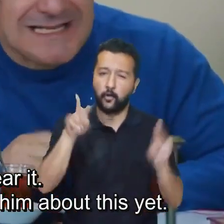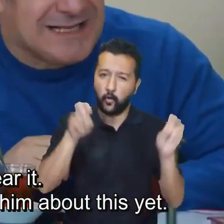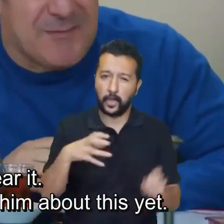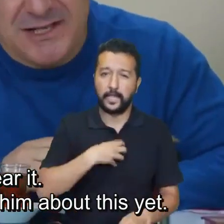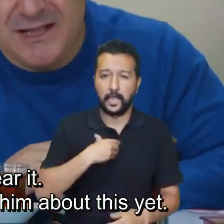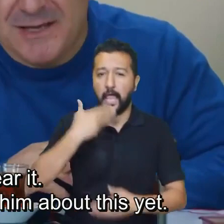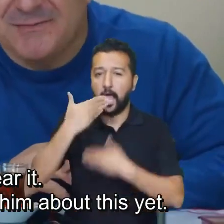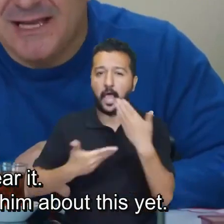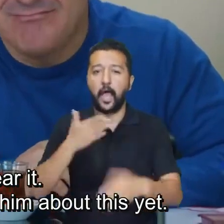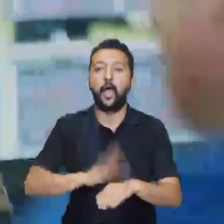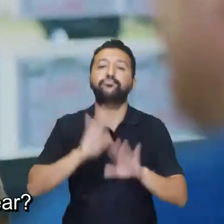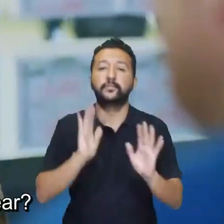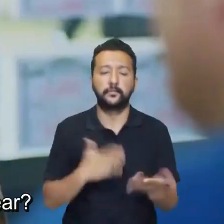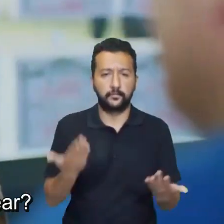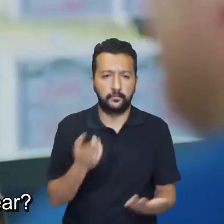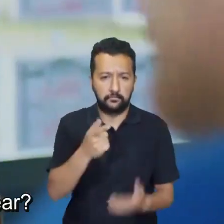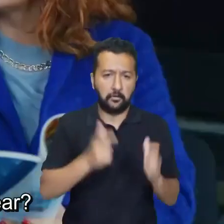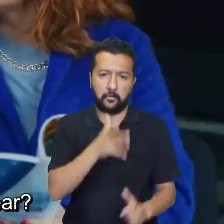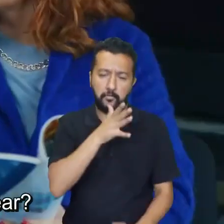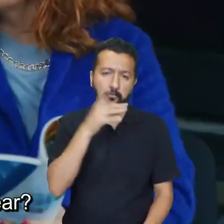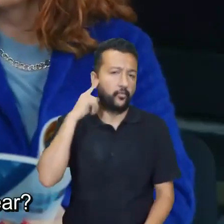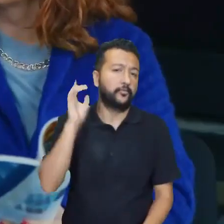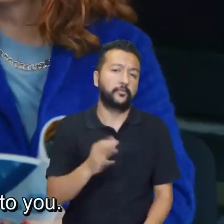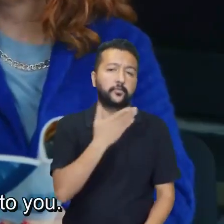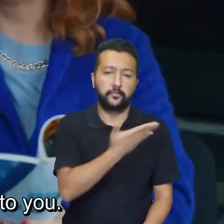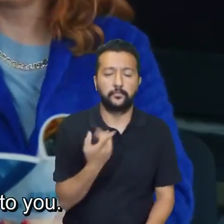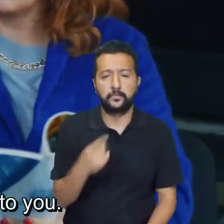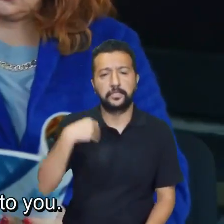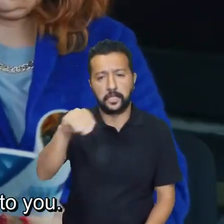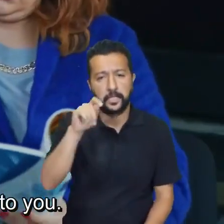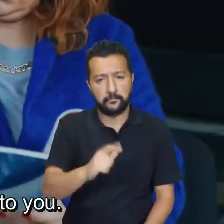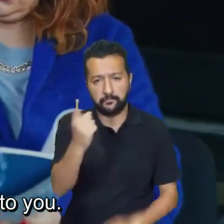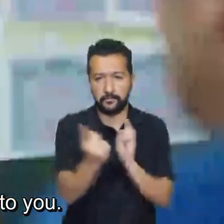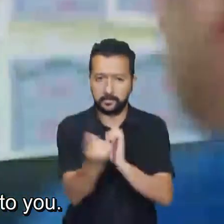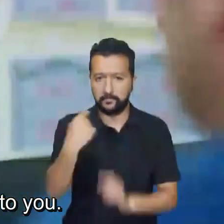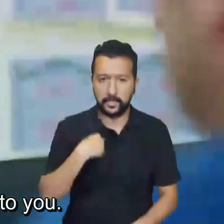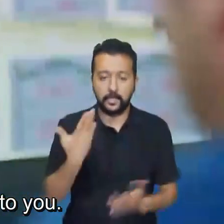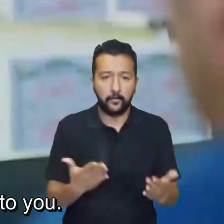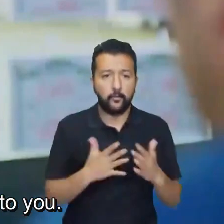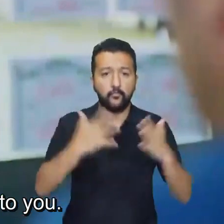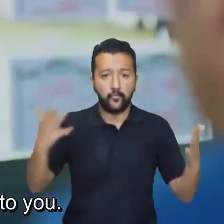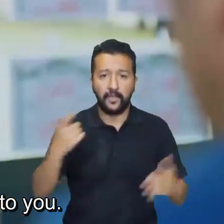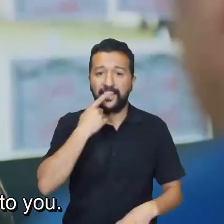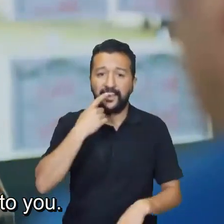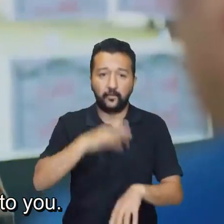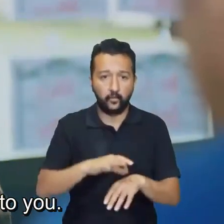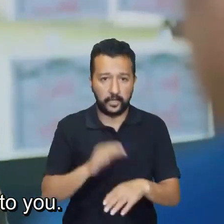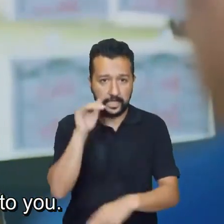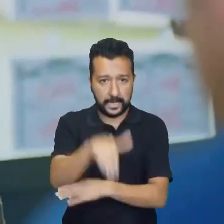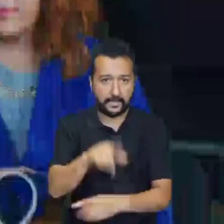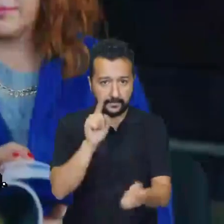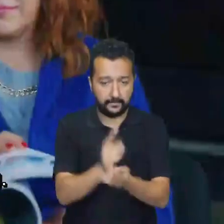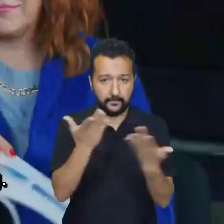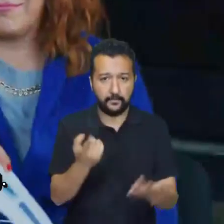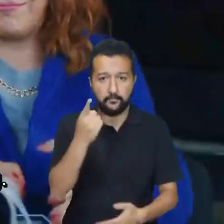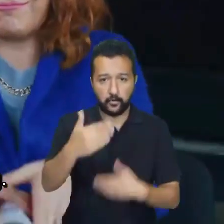daha kendisine tam açılamadım da. Nereden duyacak canım? Ay sat işte birini bana. Ayol koskoca diş hekimi ayağınıza